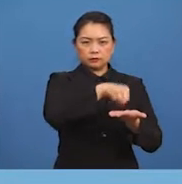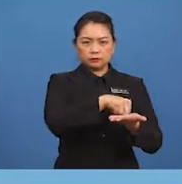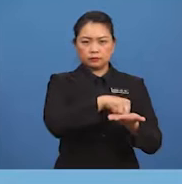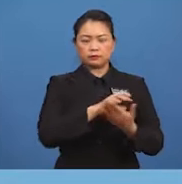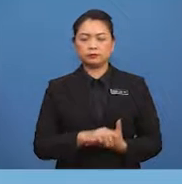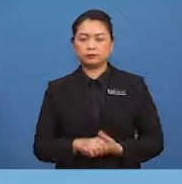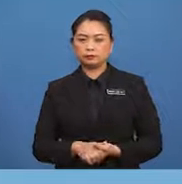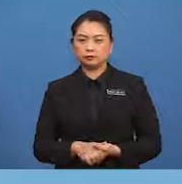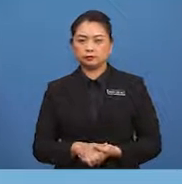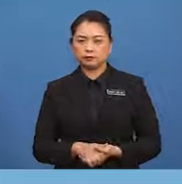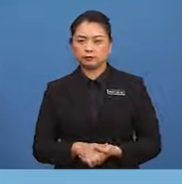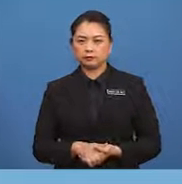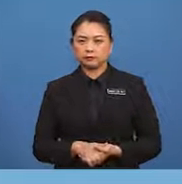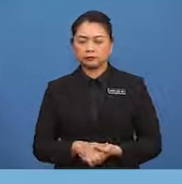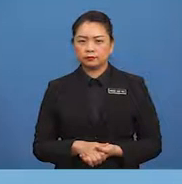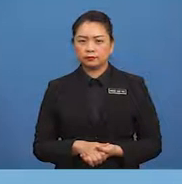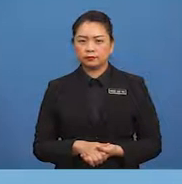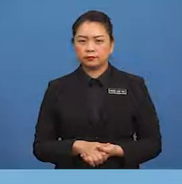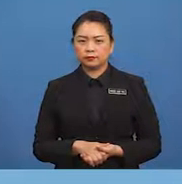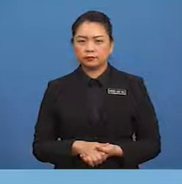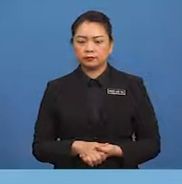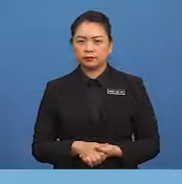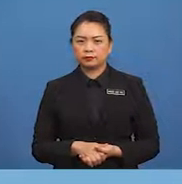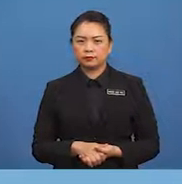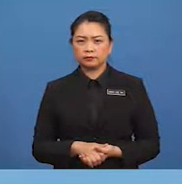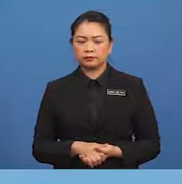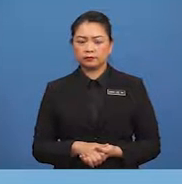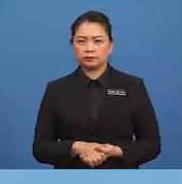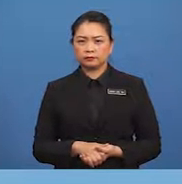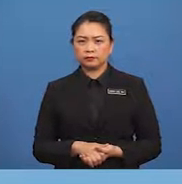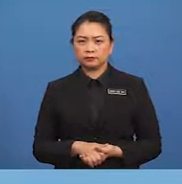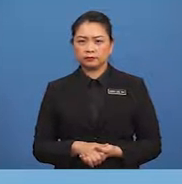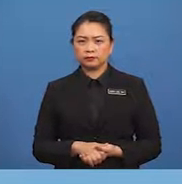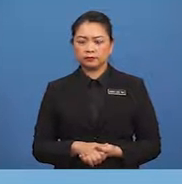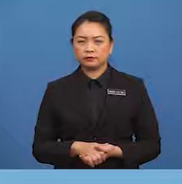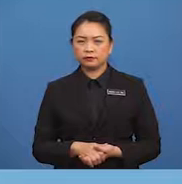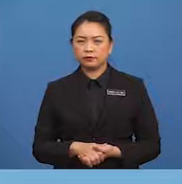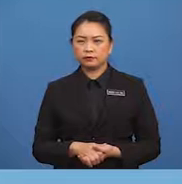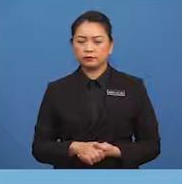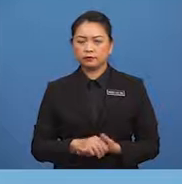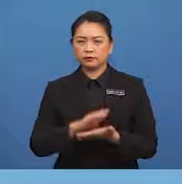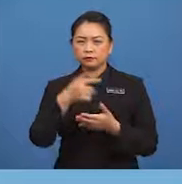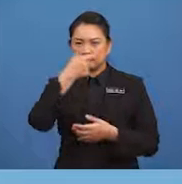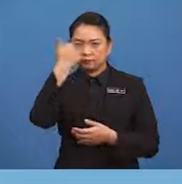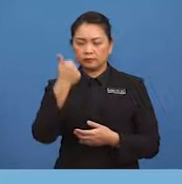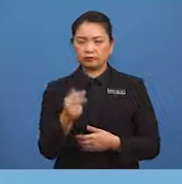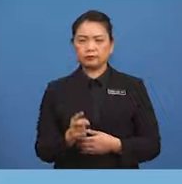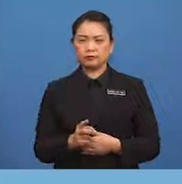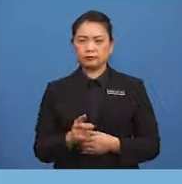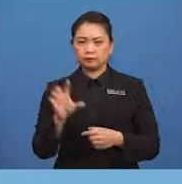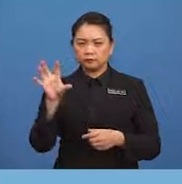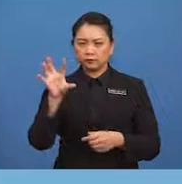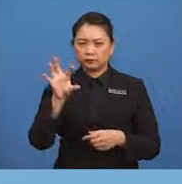Mikrofilamen yang terdapat di tempat pencerutan mengecut menyebabkan sel mencerut